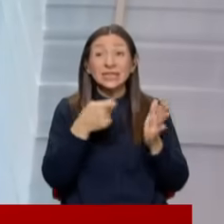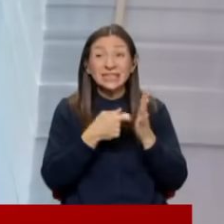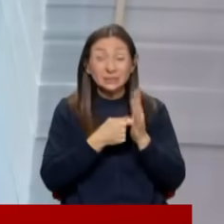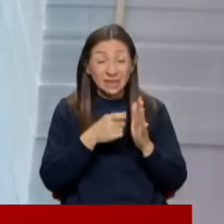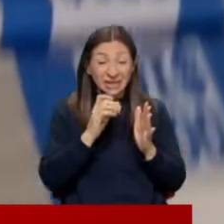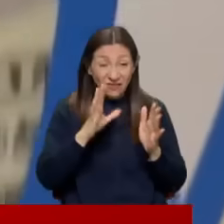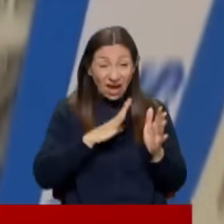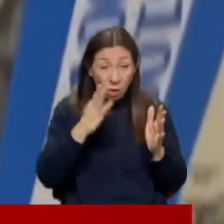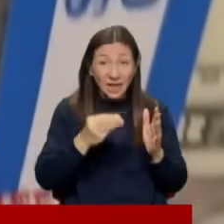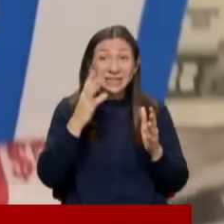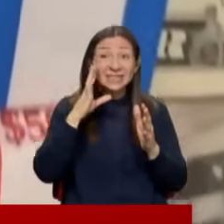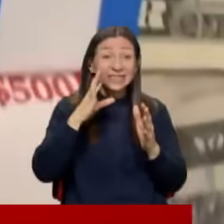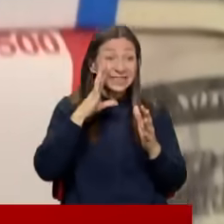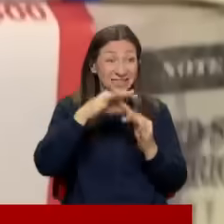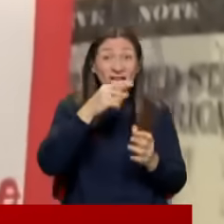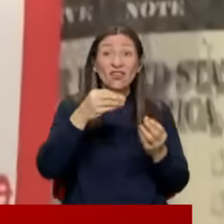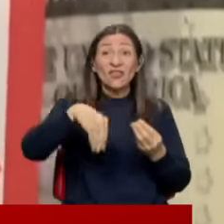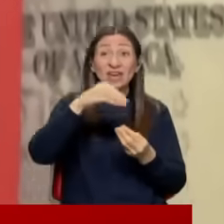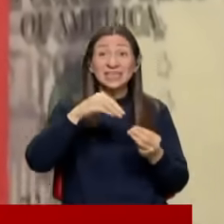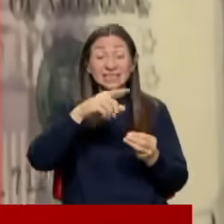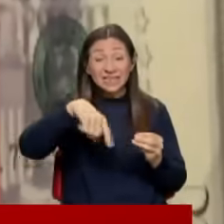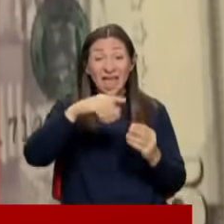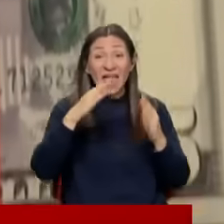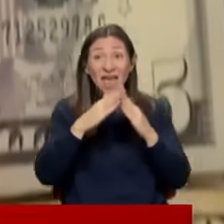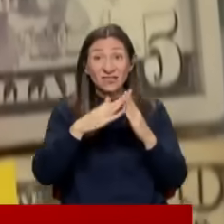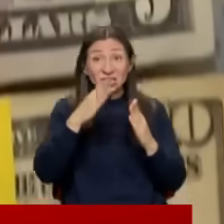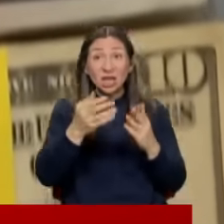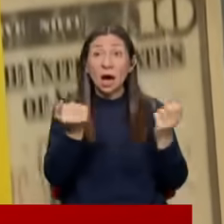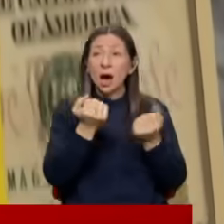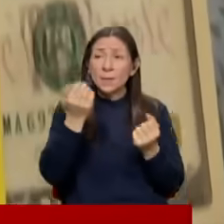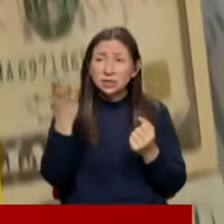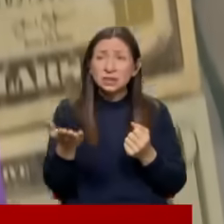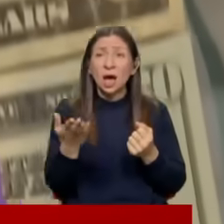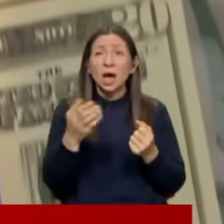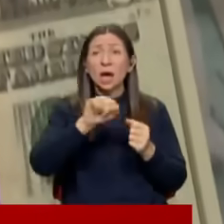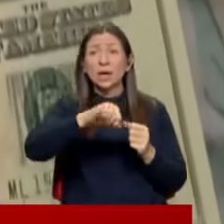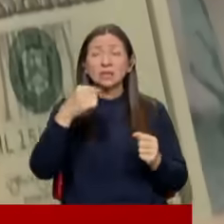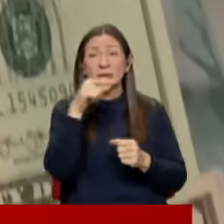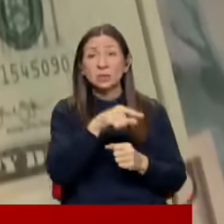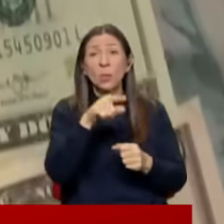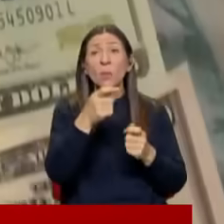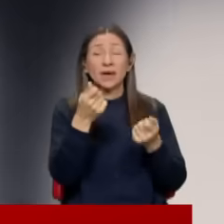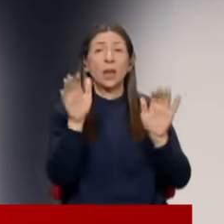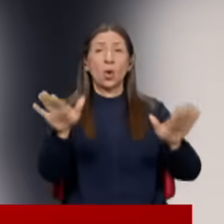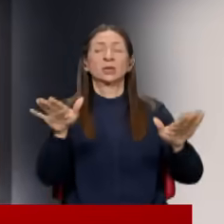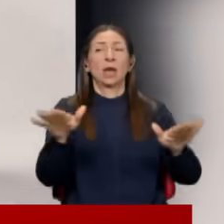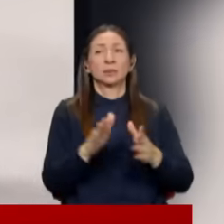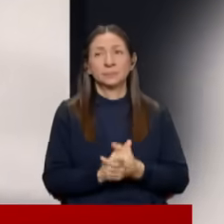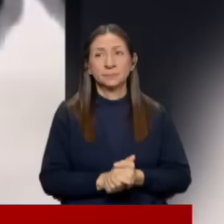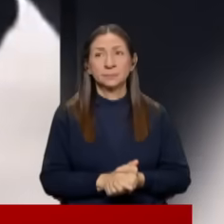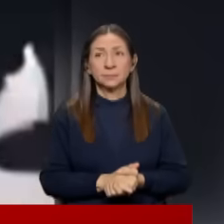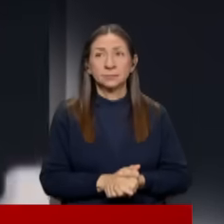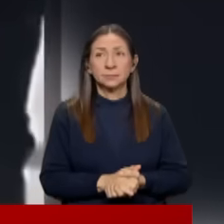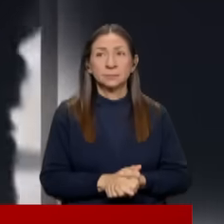geçen kişilerin faizinde, ismi geçen kişilerin evlerinde, arabalarında, kasalarında. Bu paralar burada.